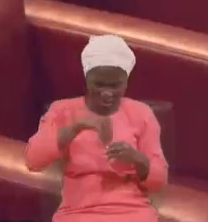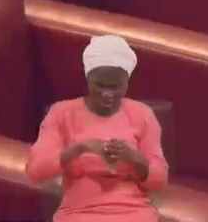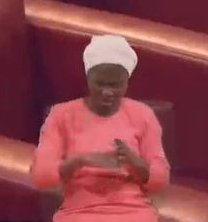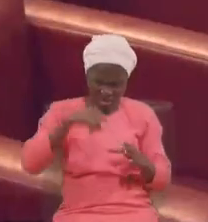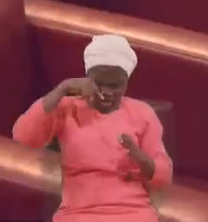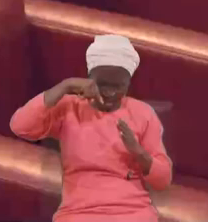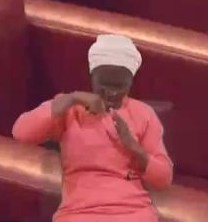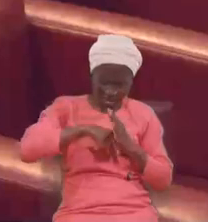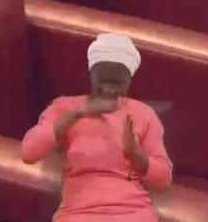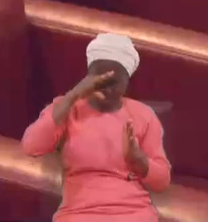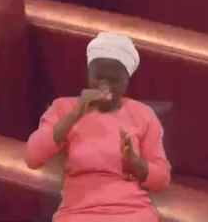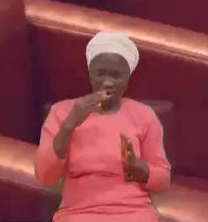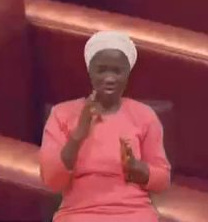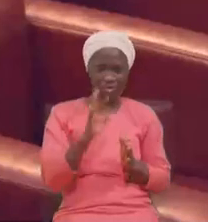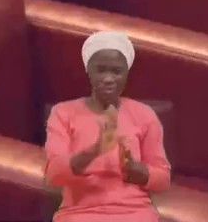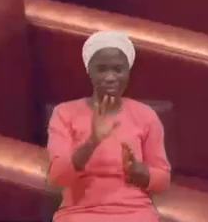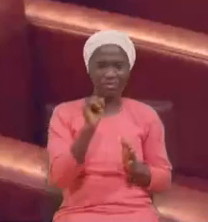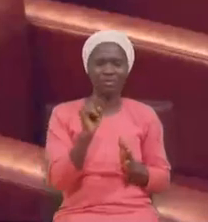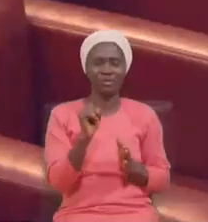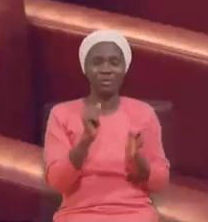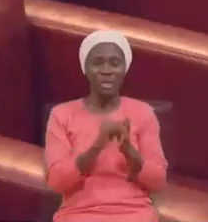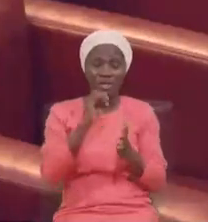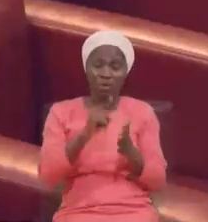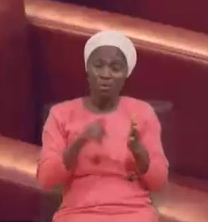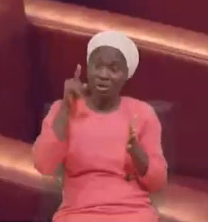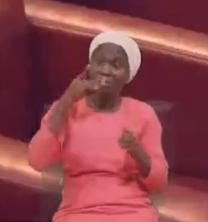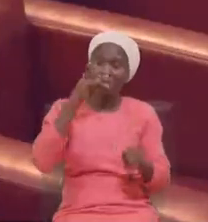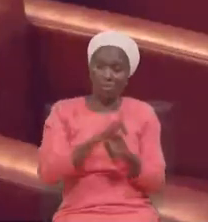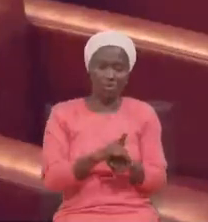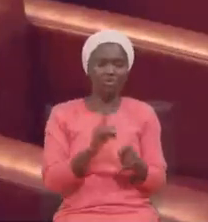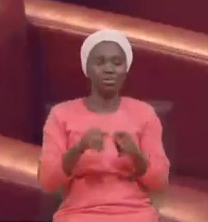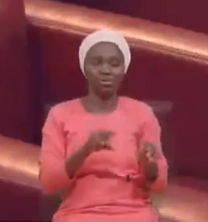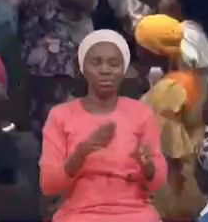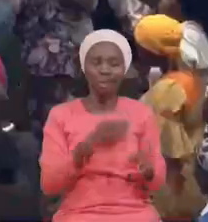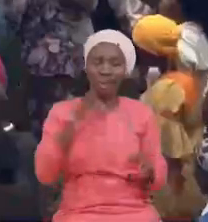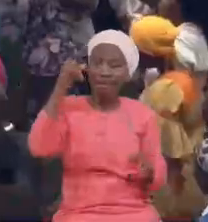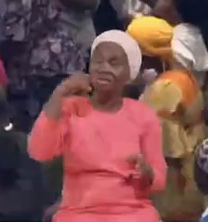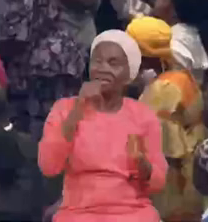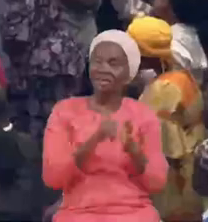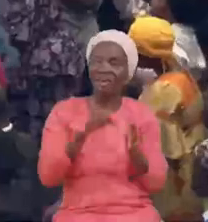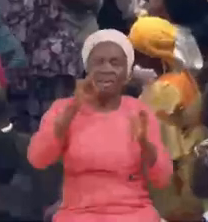fortifié dans l'homme intérieur, c'est ce qu'il a promis de faire et dit « Je le ferai ».